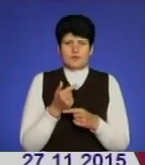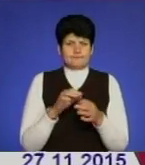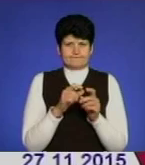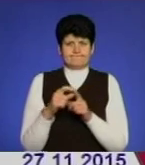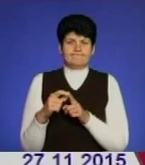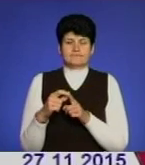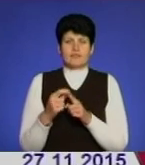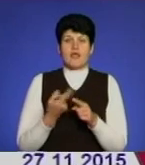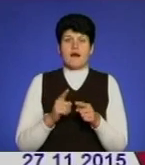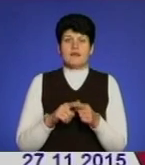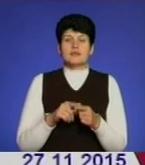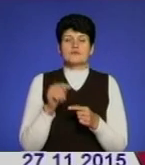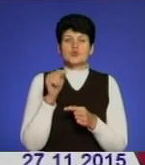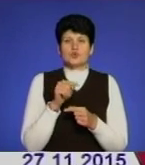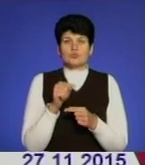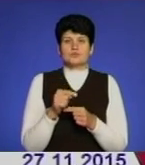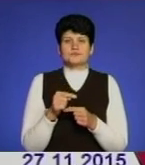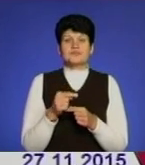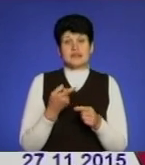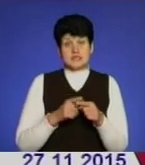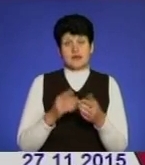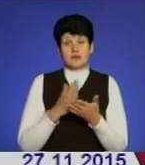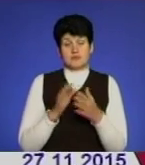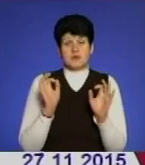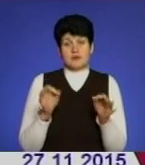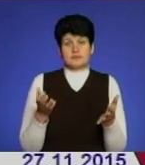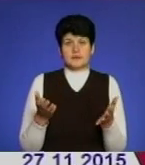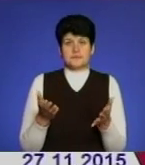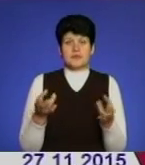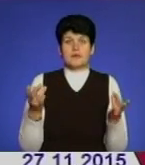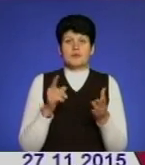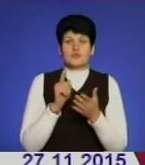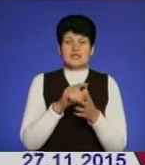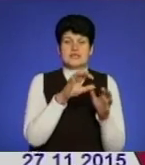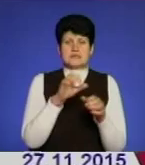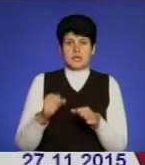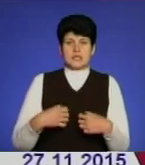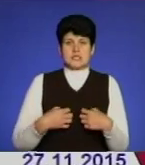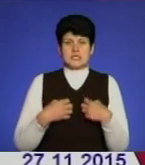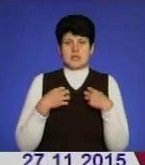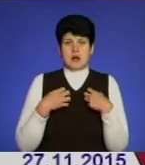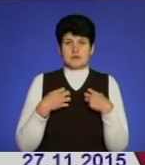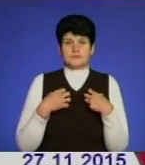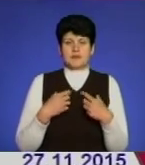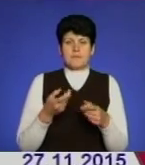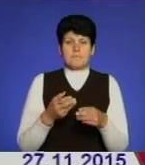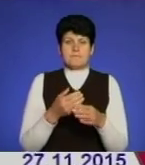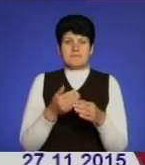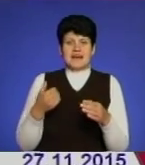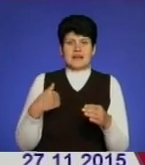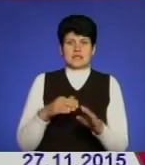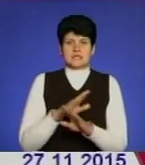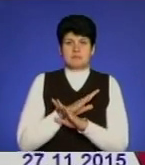але в цьому в деякій мірі це є правда. І ми повинні зняти страх перед мобілізацією, страх перед смертю, страх